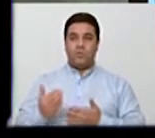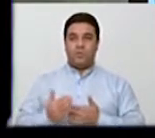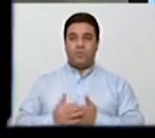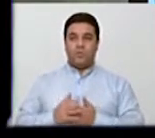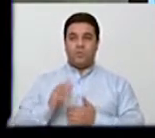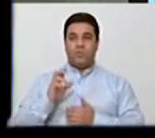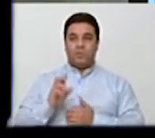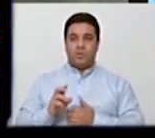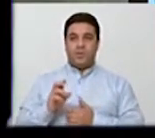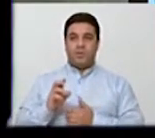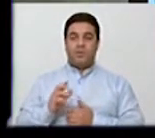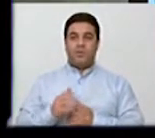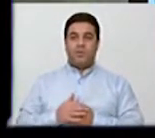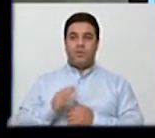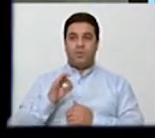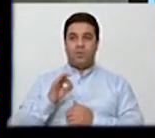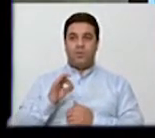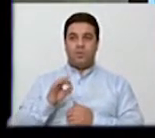B javob ekan, ya'ni